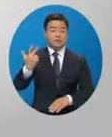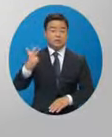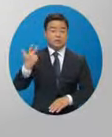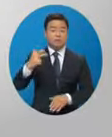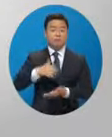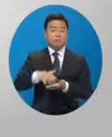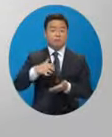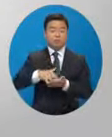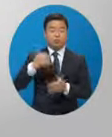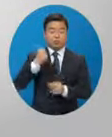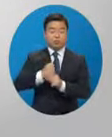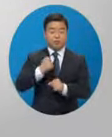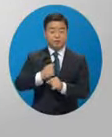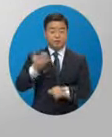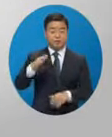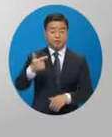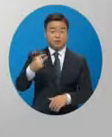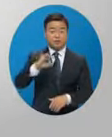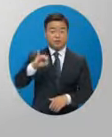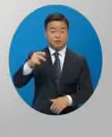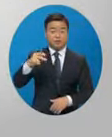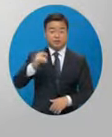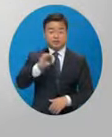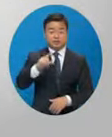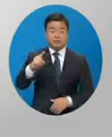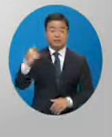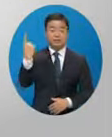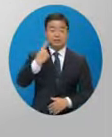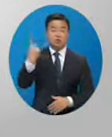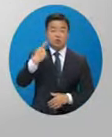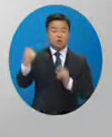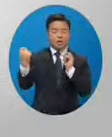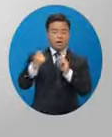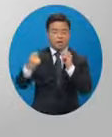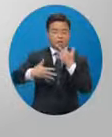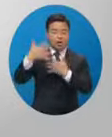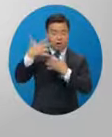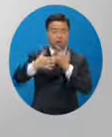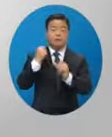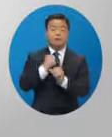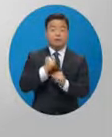반면 나이지리아는 1000편에 가까운 영화를 만든다고 하는데요.